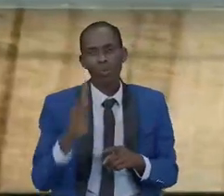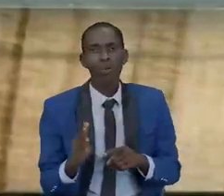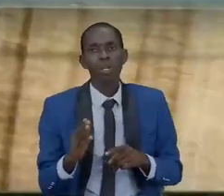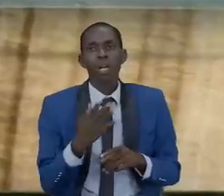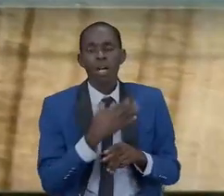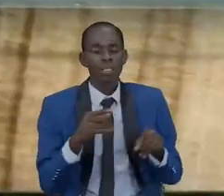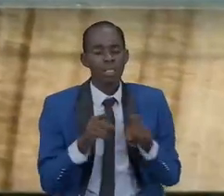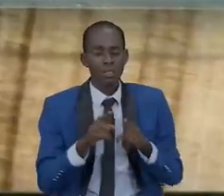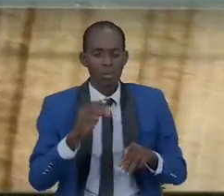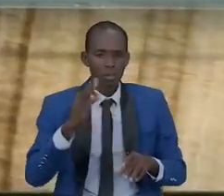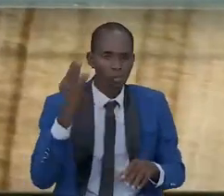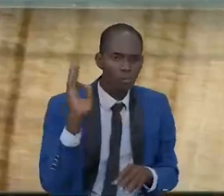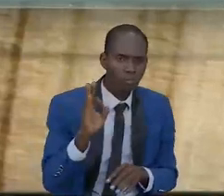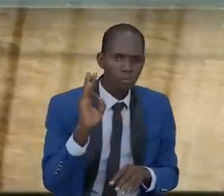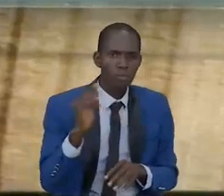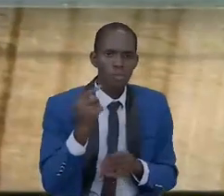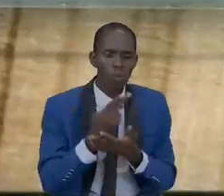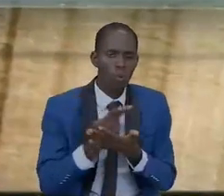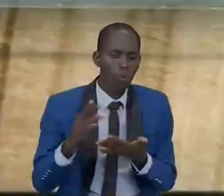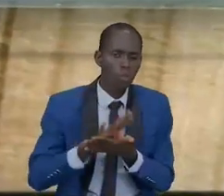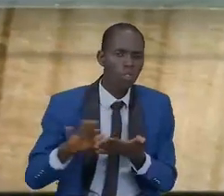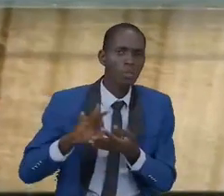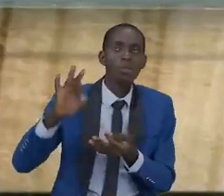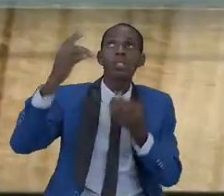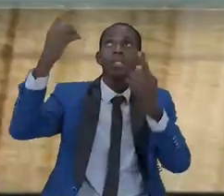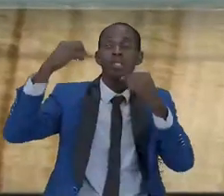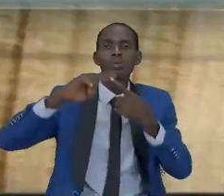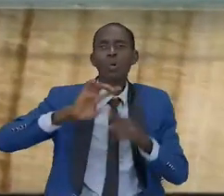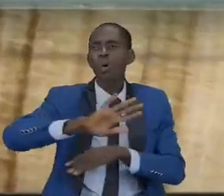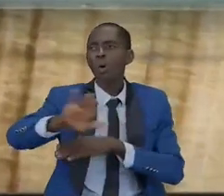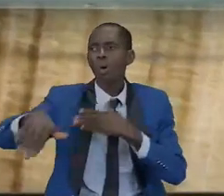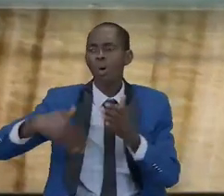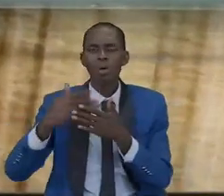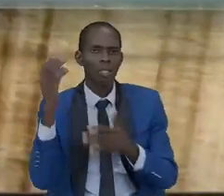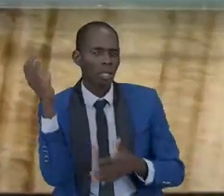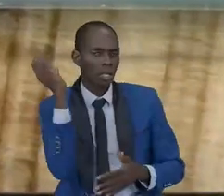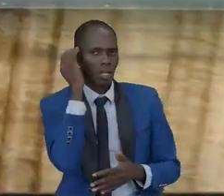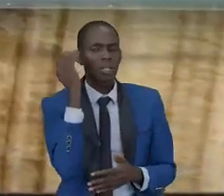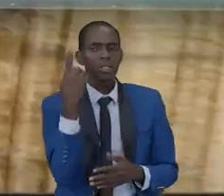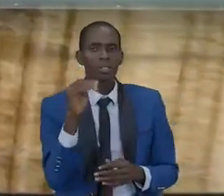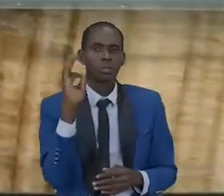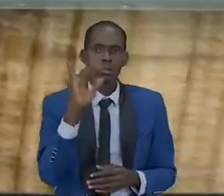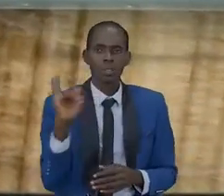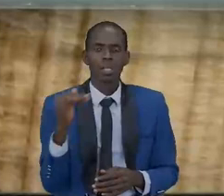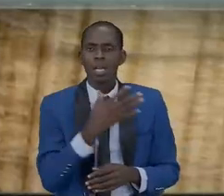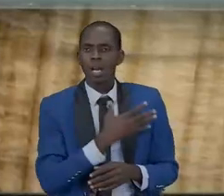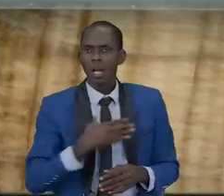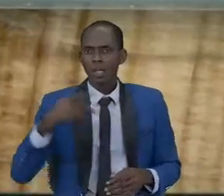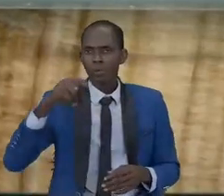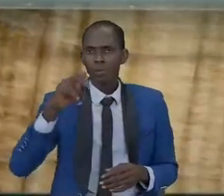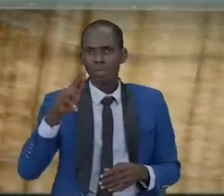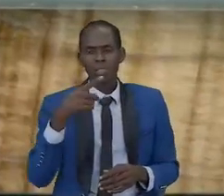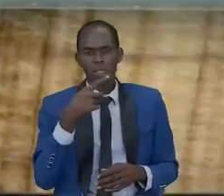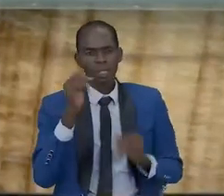parlait le Saint-Esprit descendu sur tous ceux qui écoutaient la parole et Pierre lui-même a dit est-ce que on peut